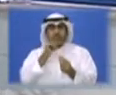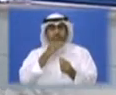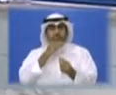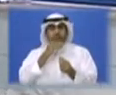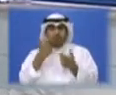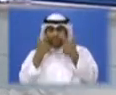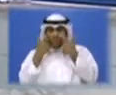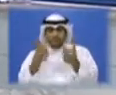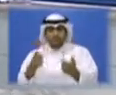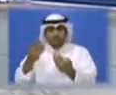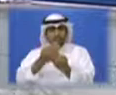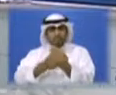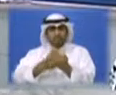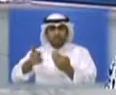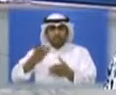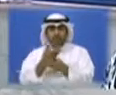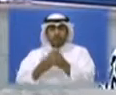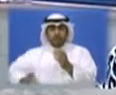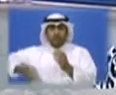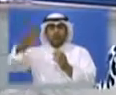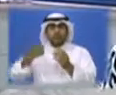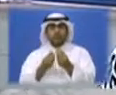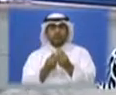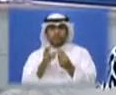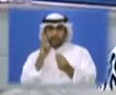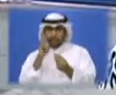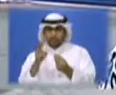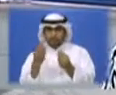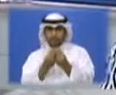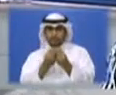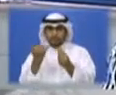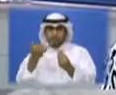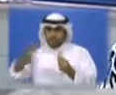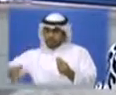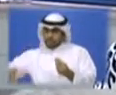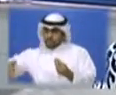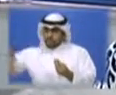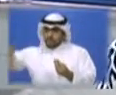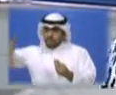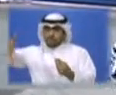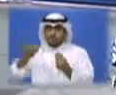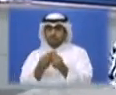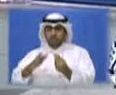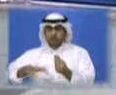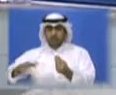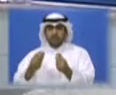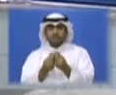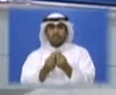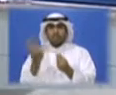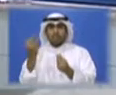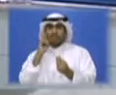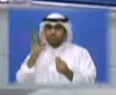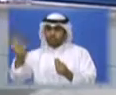في الأسبوع، مرتين علاج يبني متواصل يبني يبني يبني يعني من درجة لدرجة. فدور